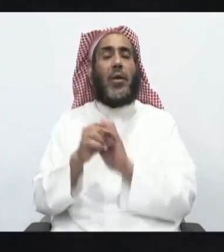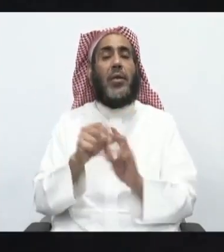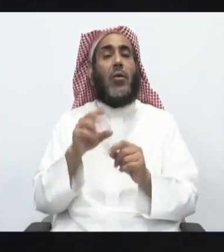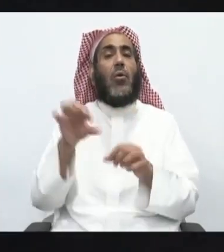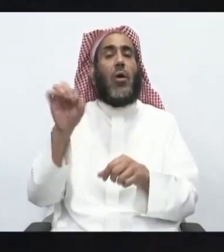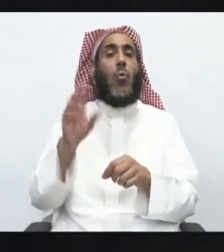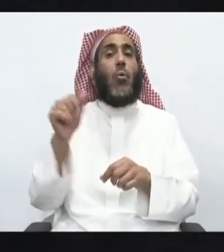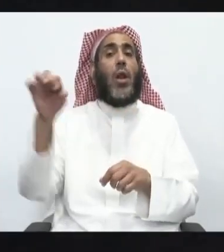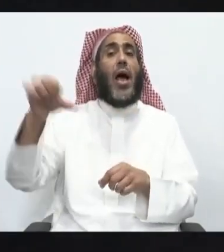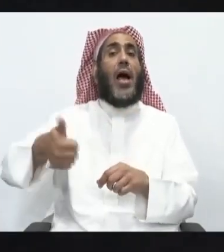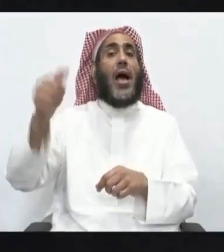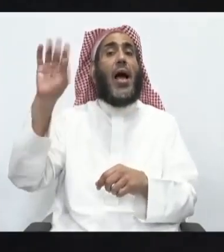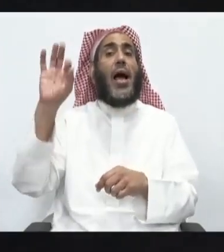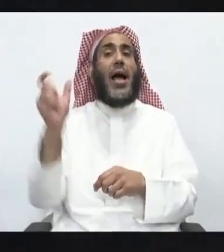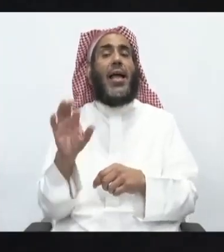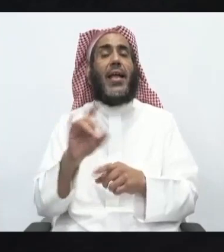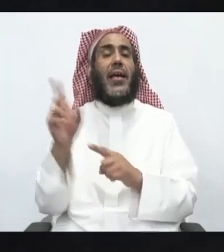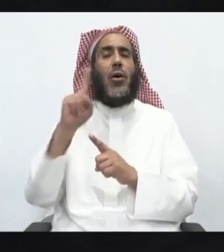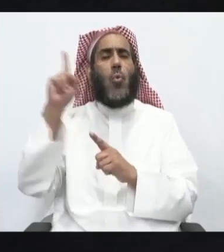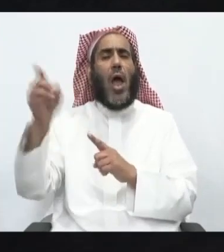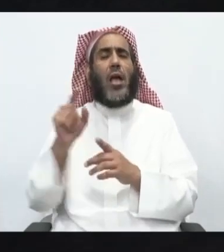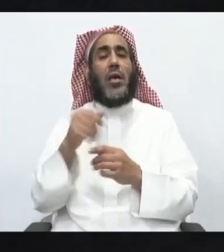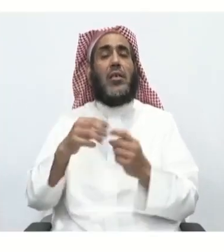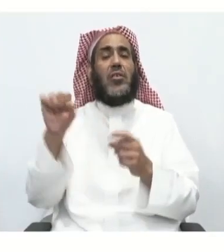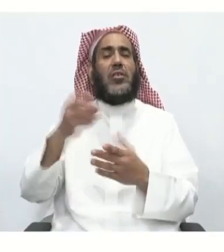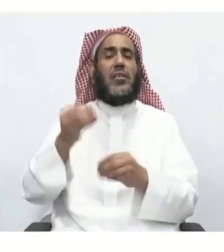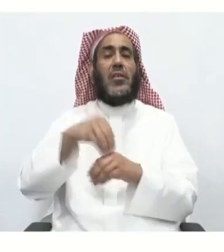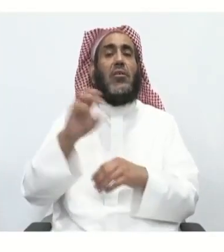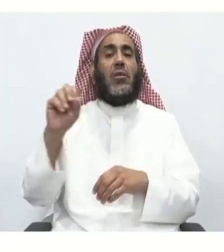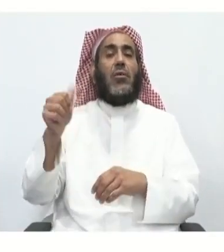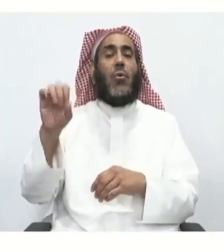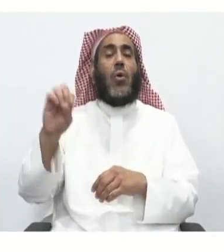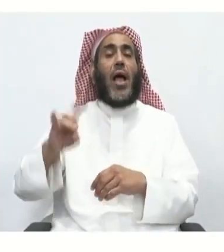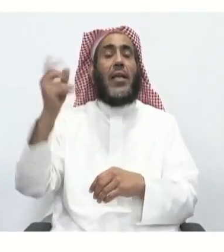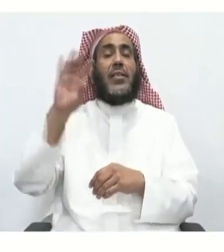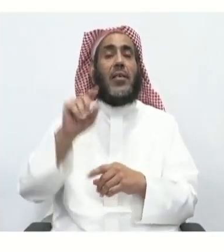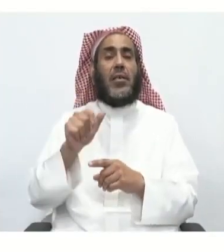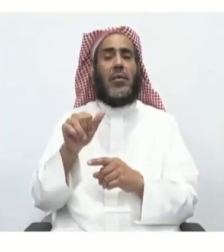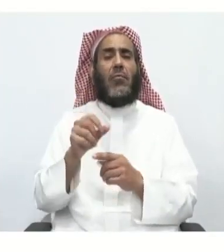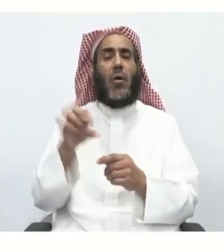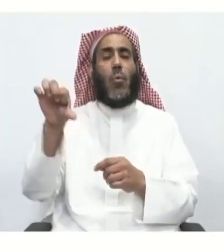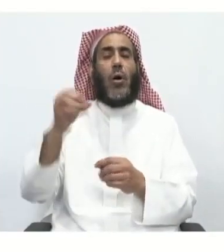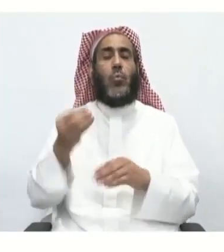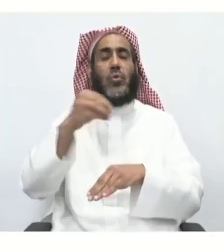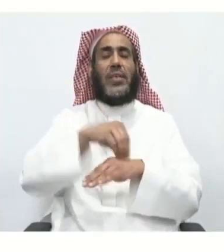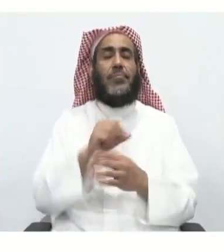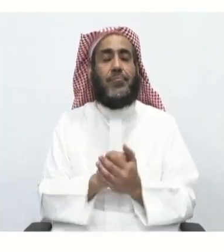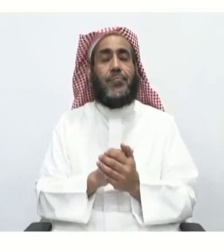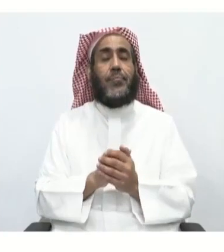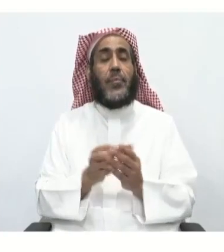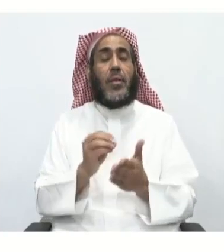زائده في اسم اشاره اولئك كذلك اولات واولا اولات واولا هنا الواو اتت زائده طيب